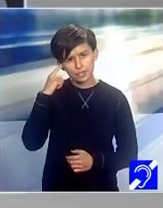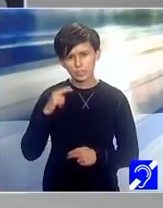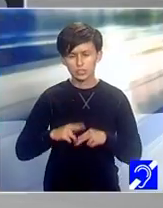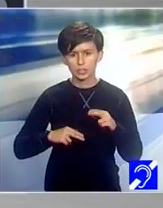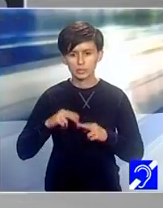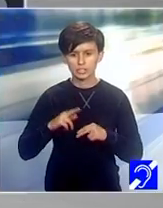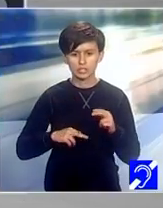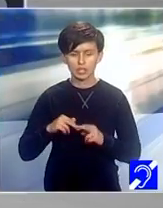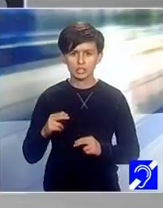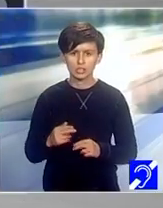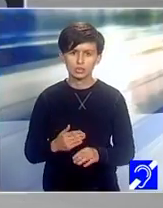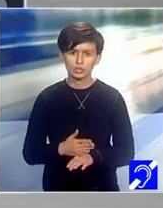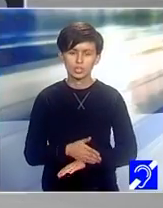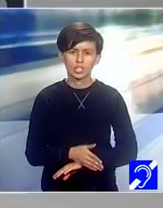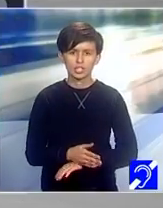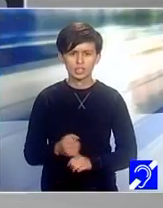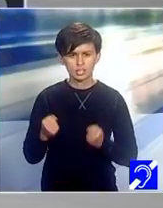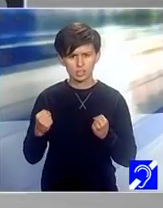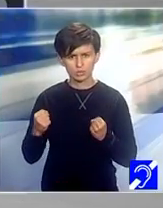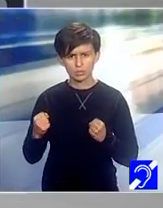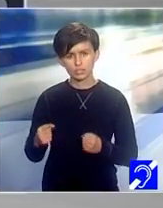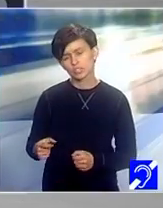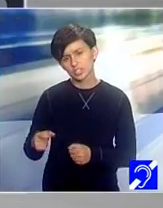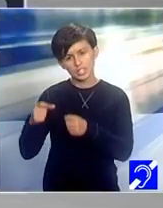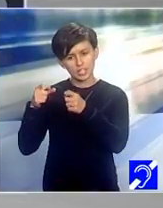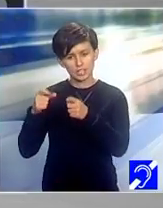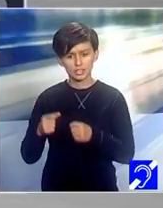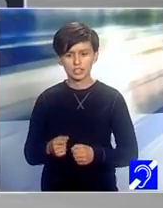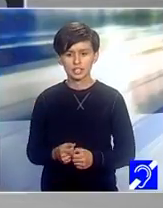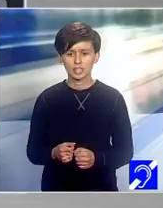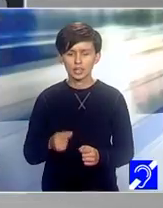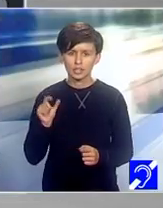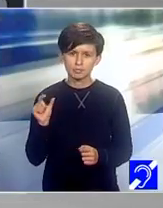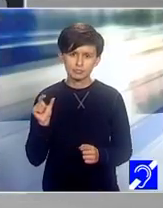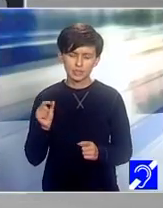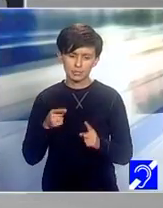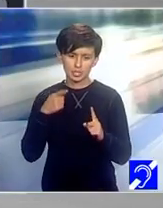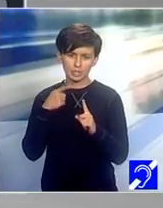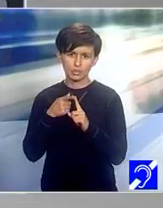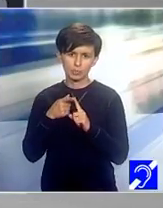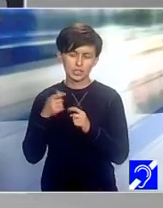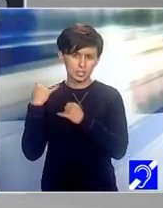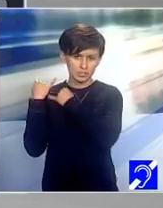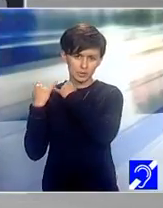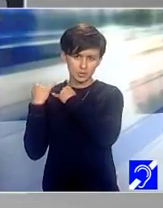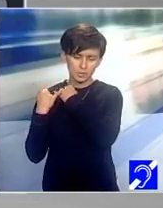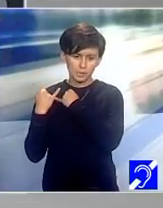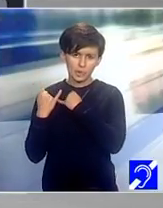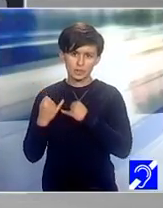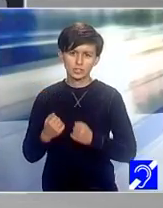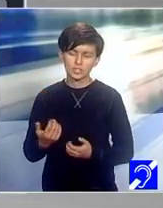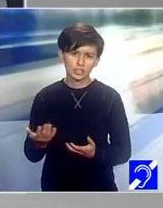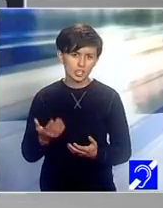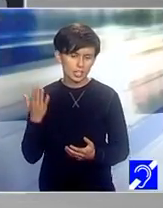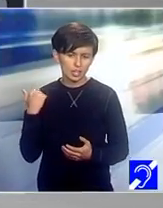cu intrat în forță la clădiri, la efectiv mini-obiective nu turistice, istorice, adică cu valoare istorică, au